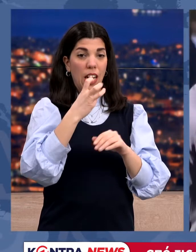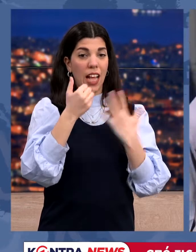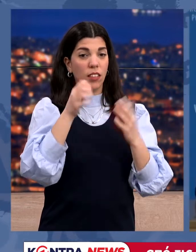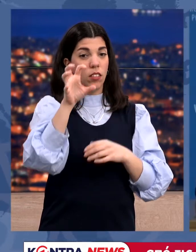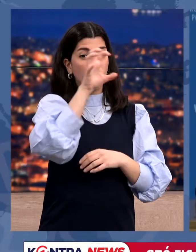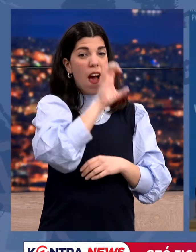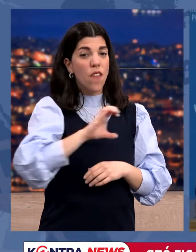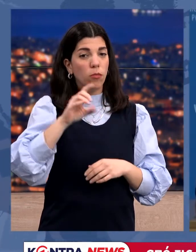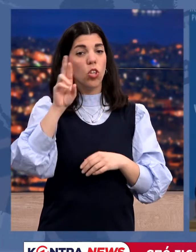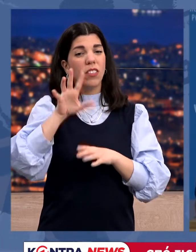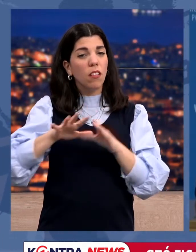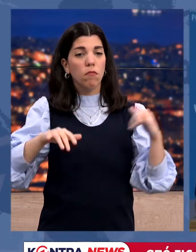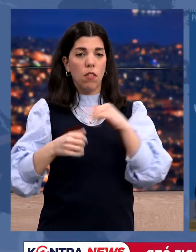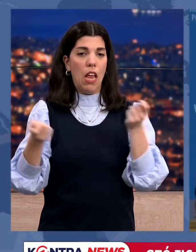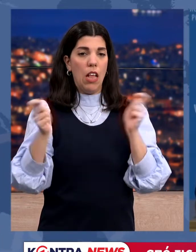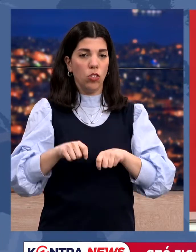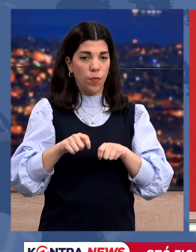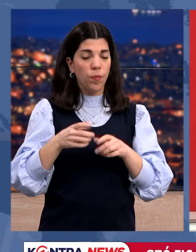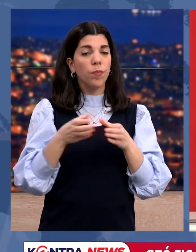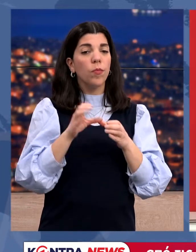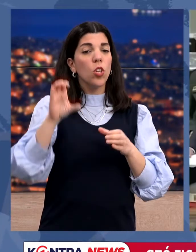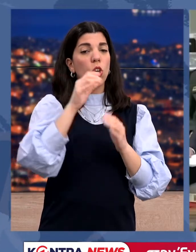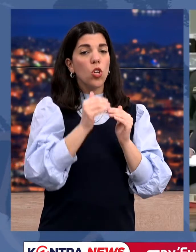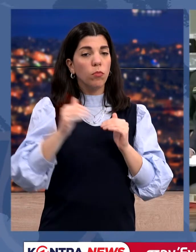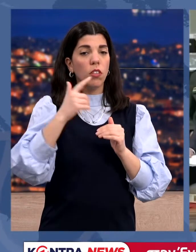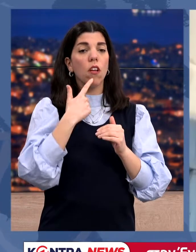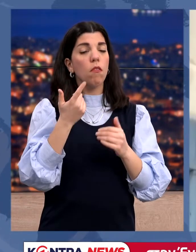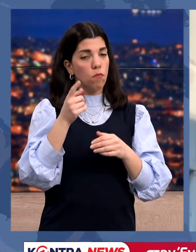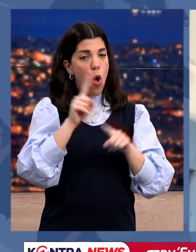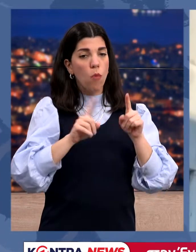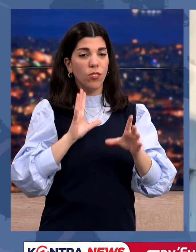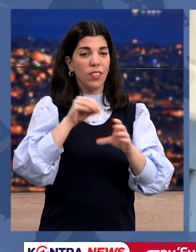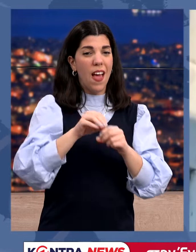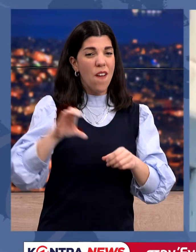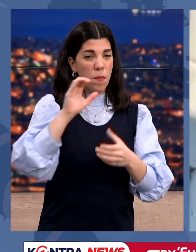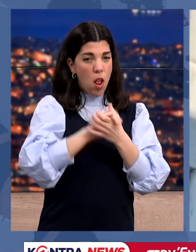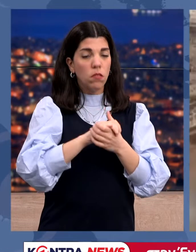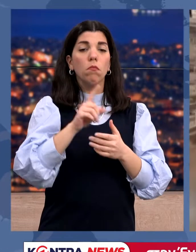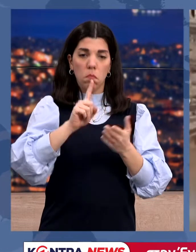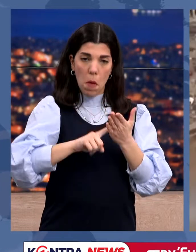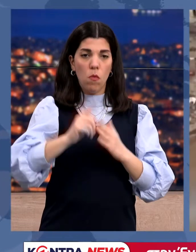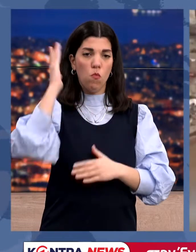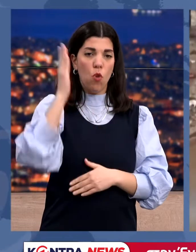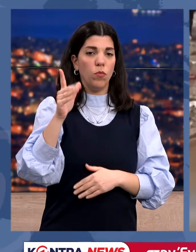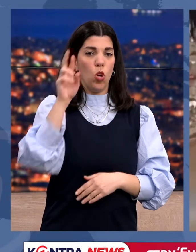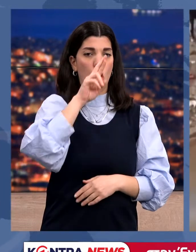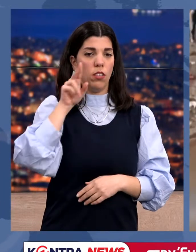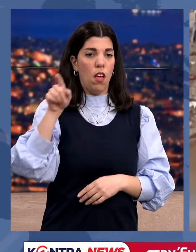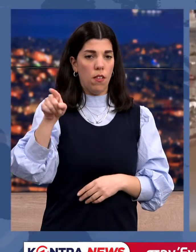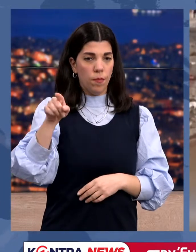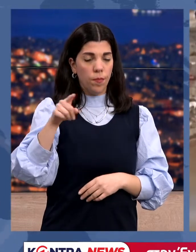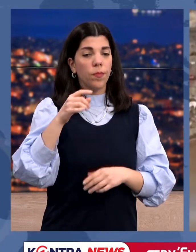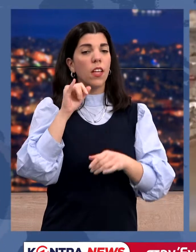κομισιόν μάλιστα προέτρεψε όποια χώρα επιδιώκει ένταξη στην ένωση να επιβάλει κυρώσεις στη ρωσία ακόμα η google